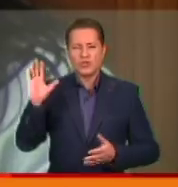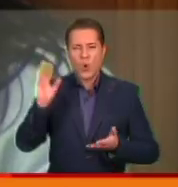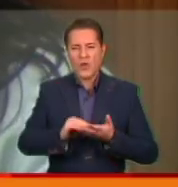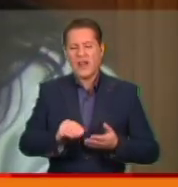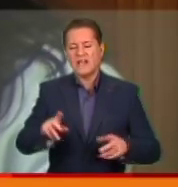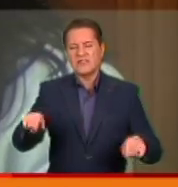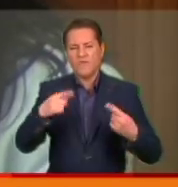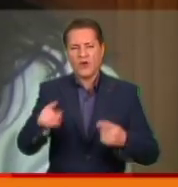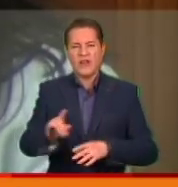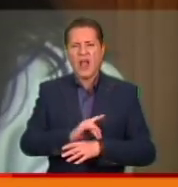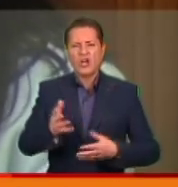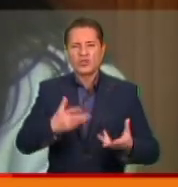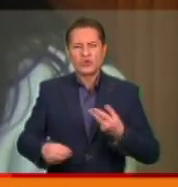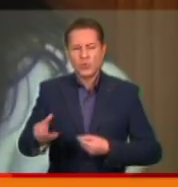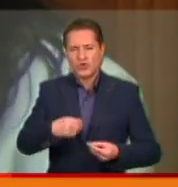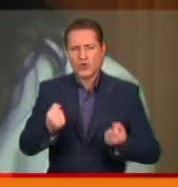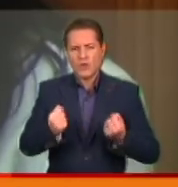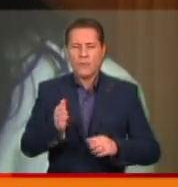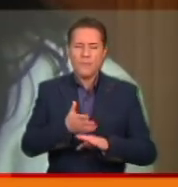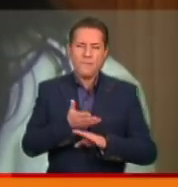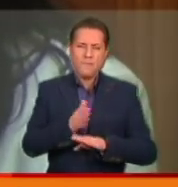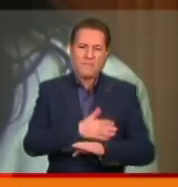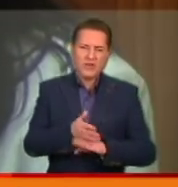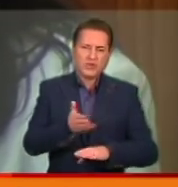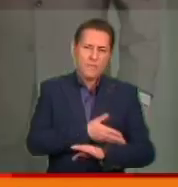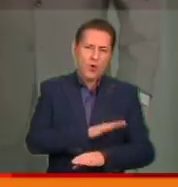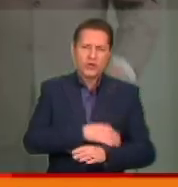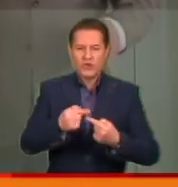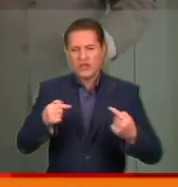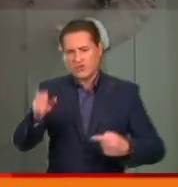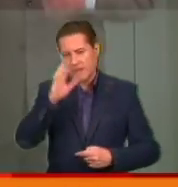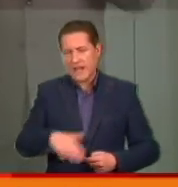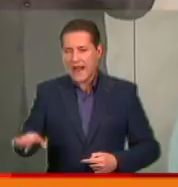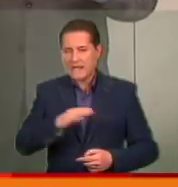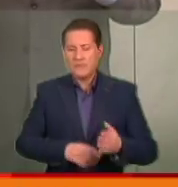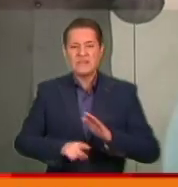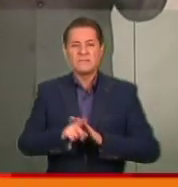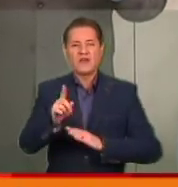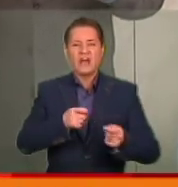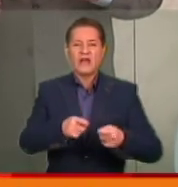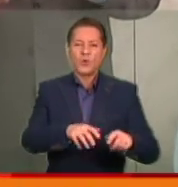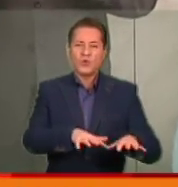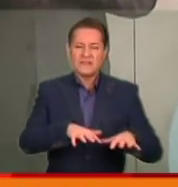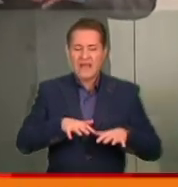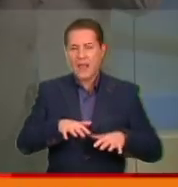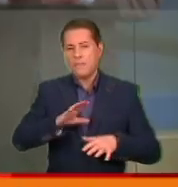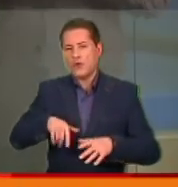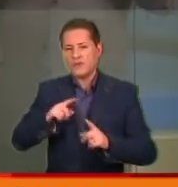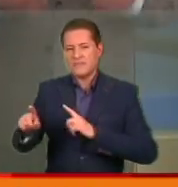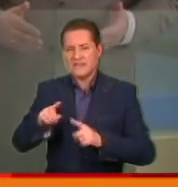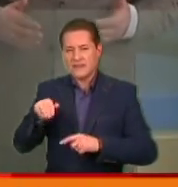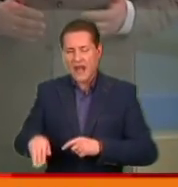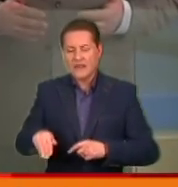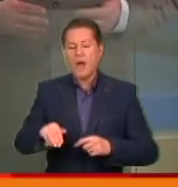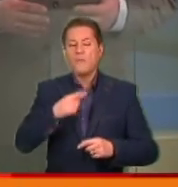створення штучної напруги між Польщею і іншими країнами. Нагадаю, спочатку Сейм, потім Сенат Польщі проголосували